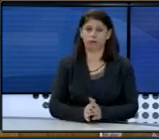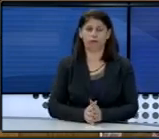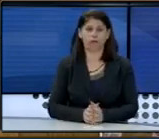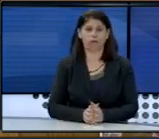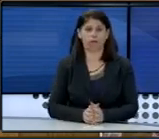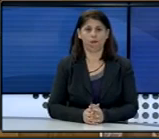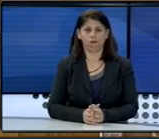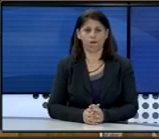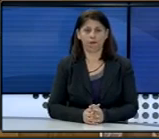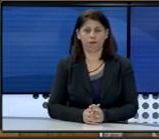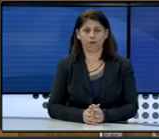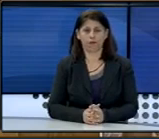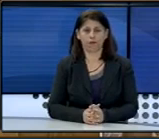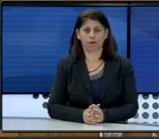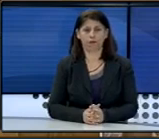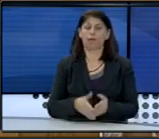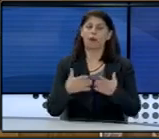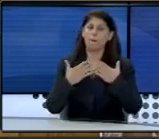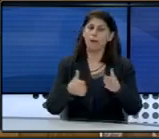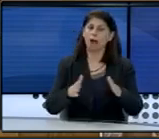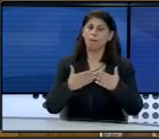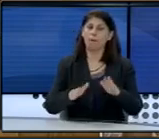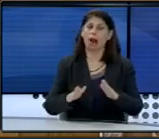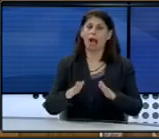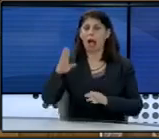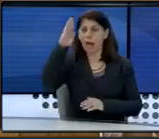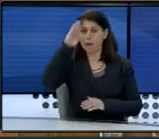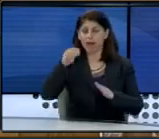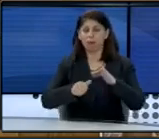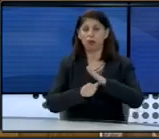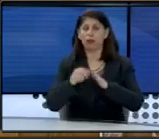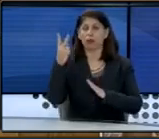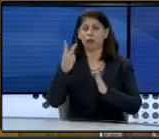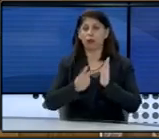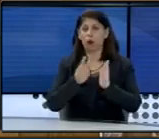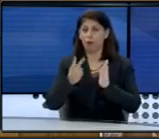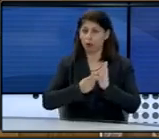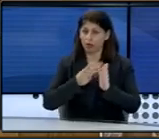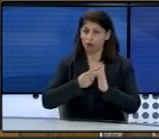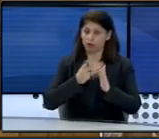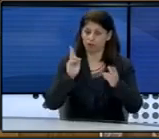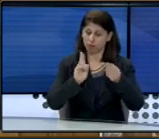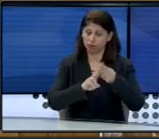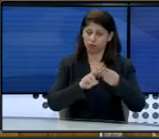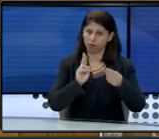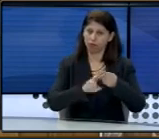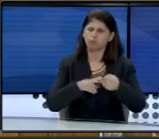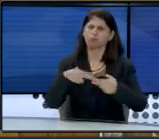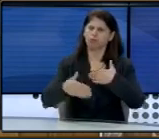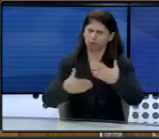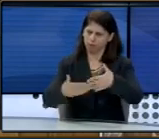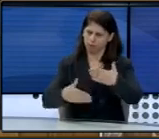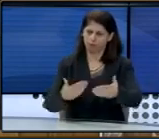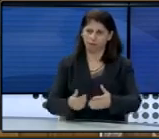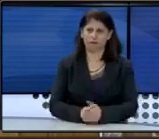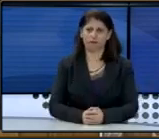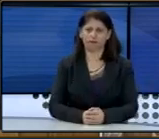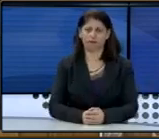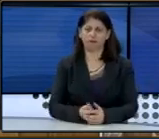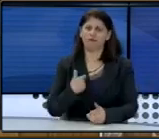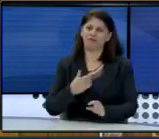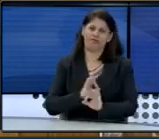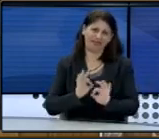ήδη συναντήσει τον Αμερικανό πρόεδρο 2 φορές και πάει λέγοντας. Είμαι